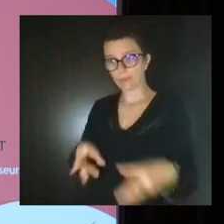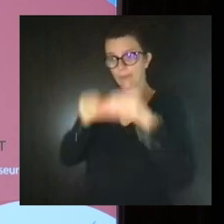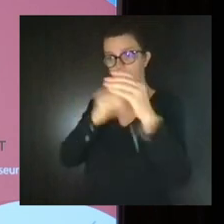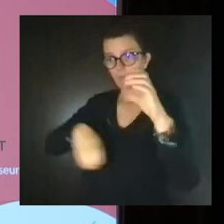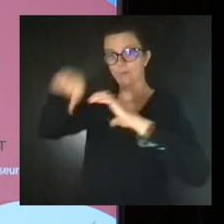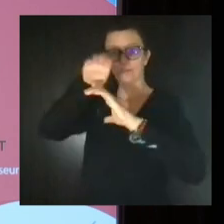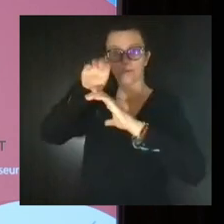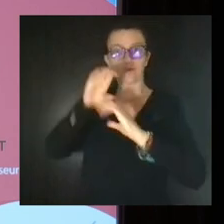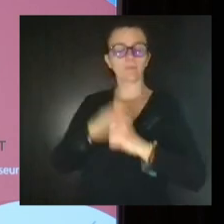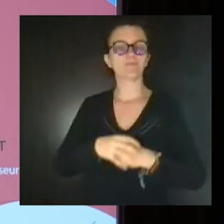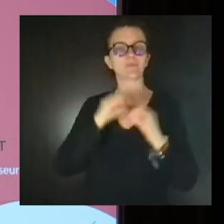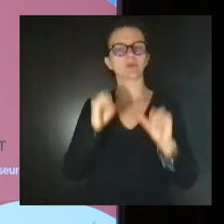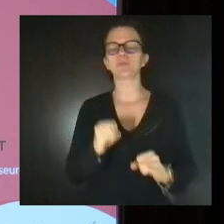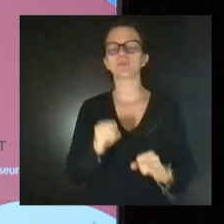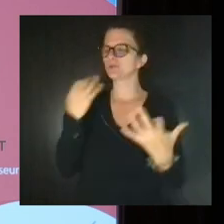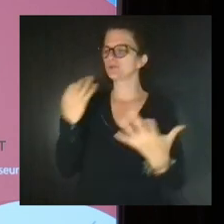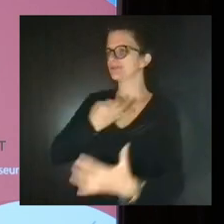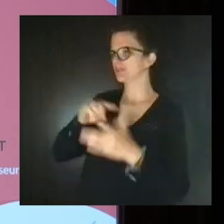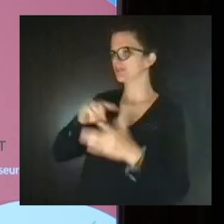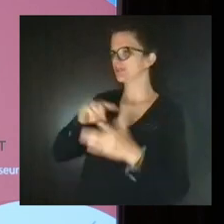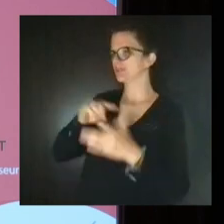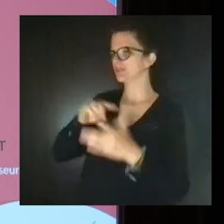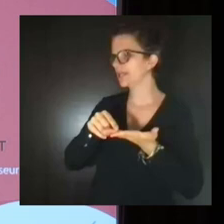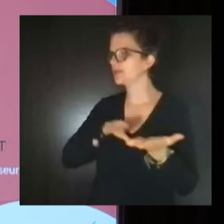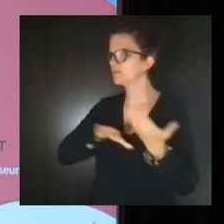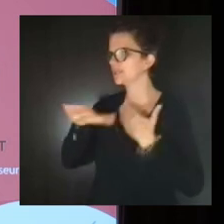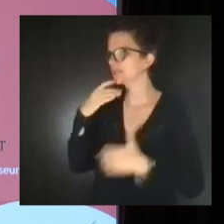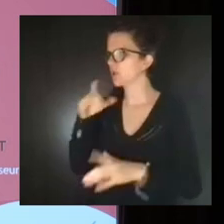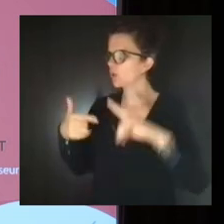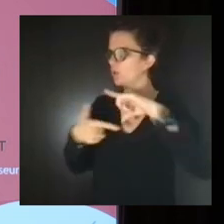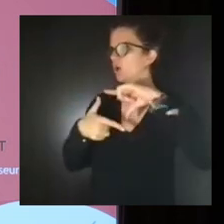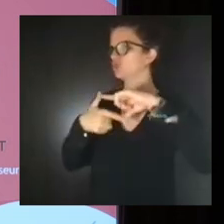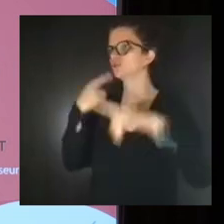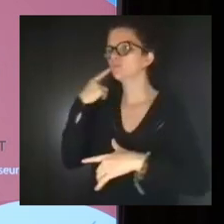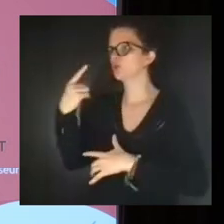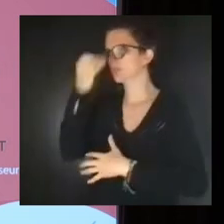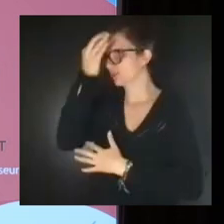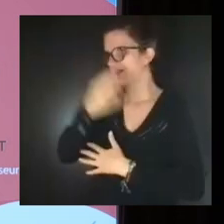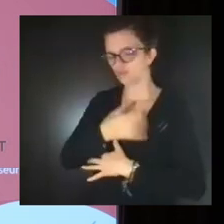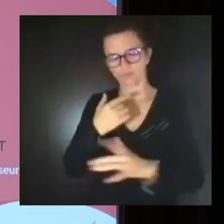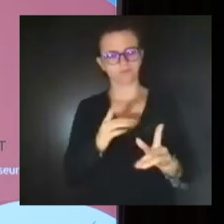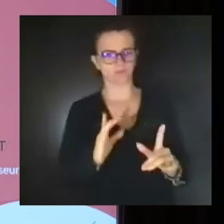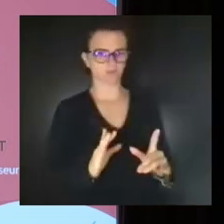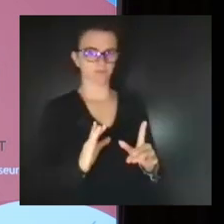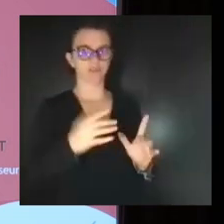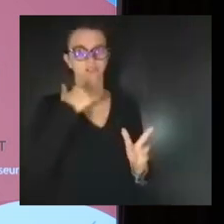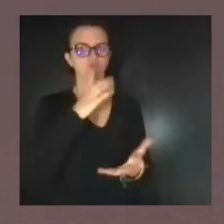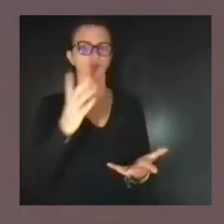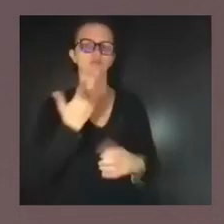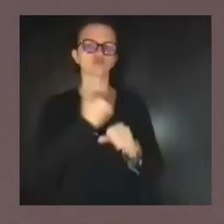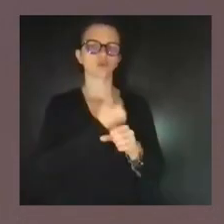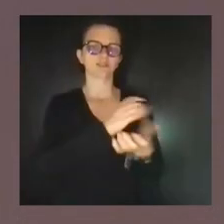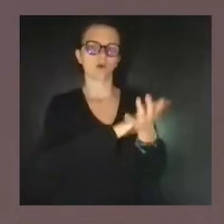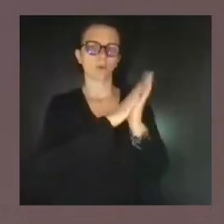du budget consacré par Orange à ce type d'innovation ? C'est donc ça évolue un peu chaque année.